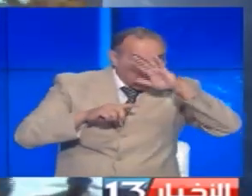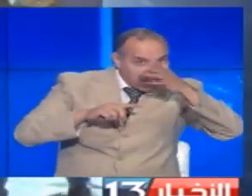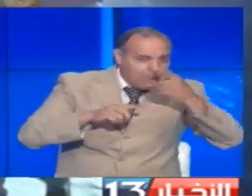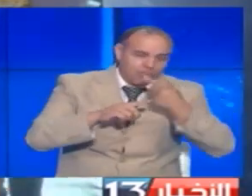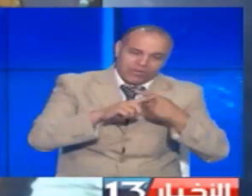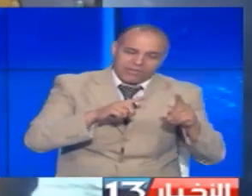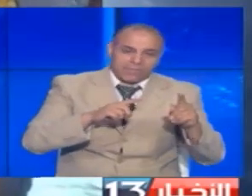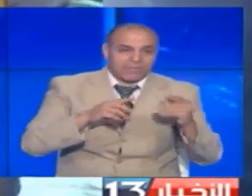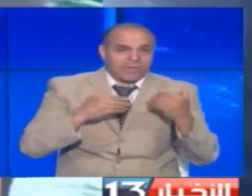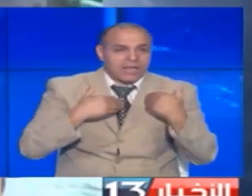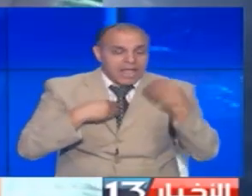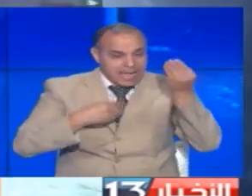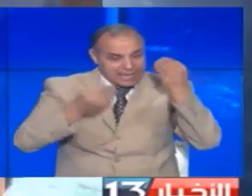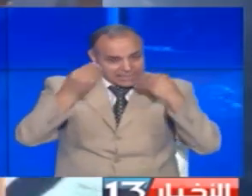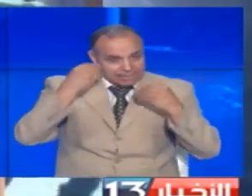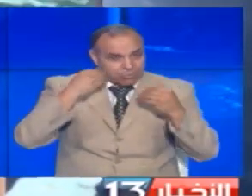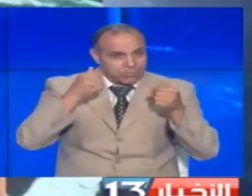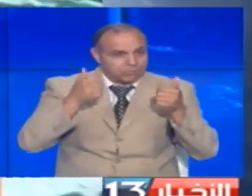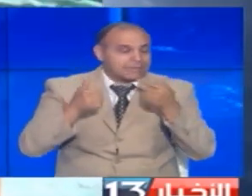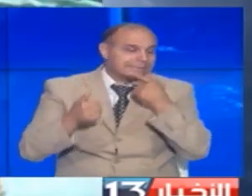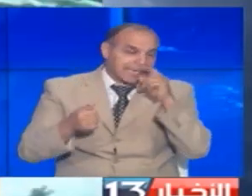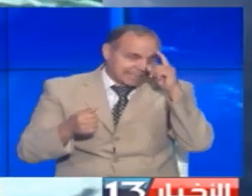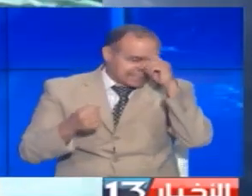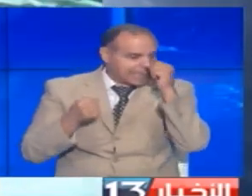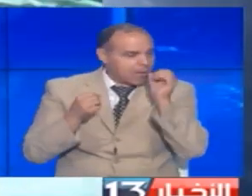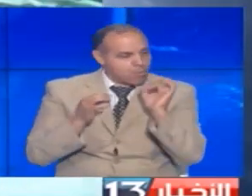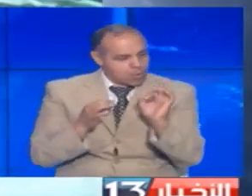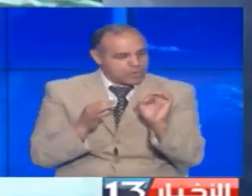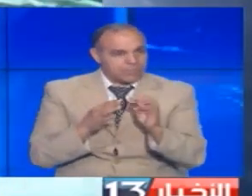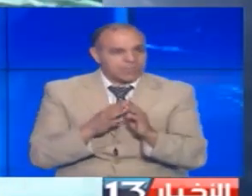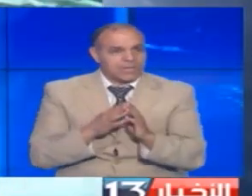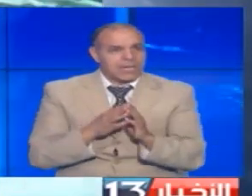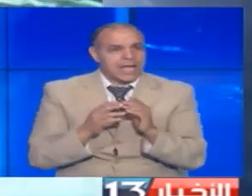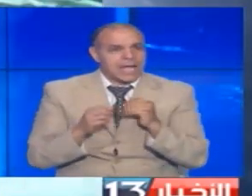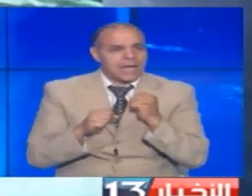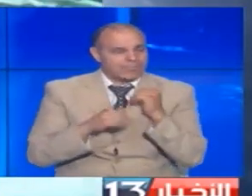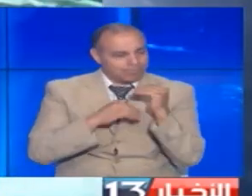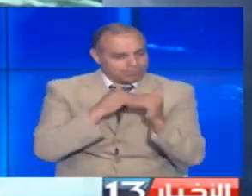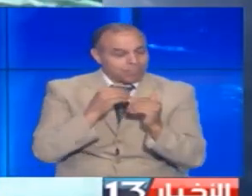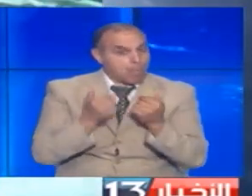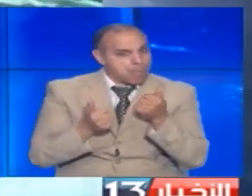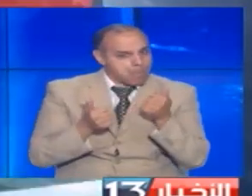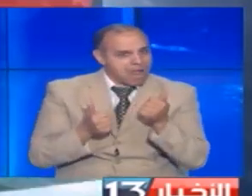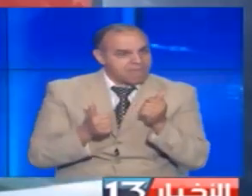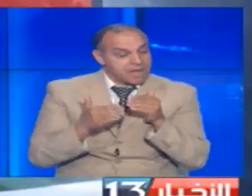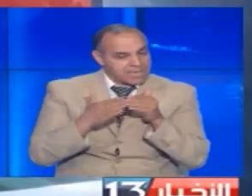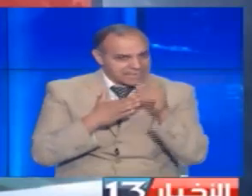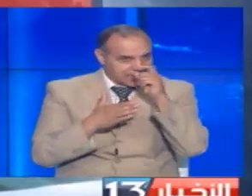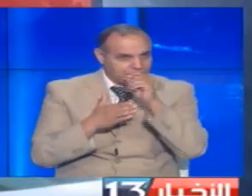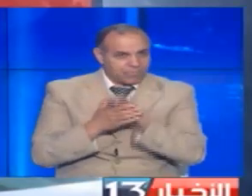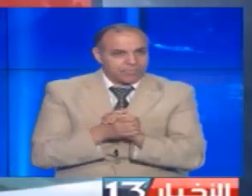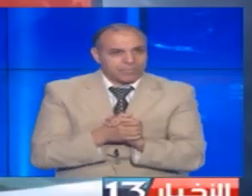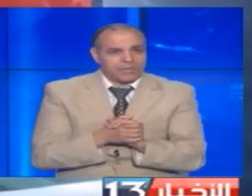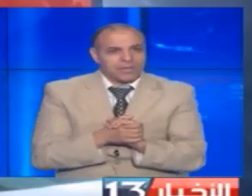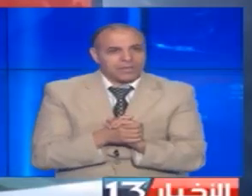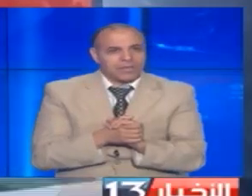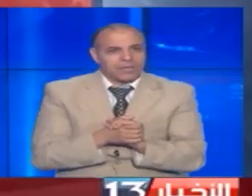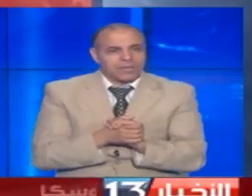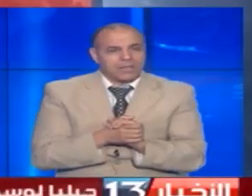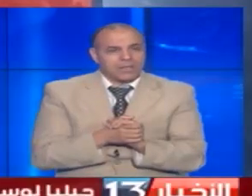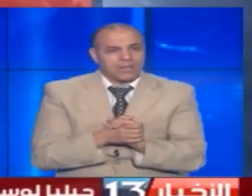فهي تجربه شويه مش سهله اه بس بنفس الوقت ممتعه وفيها تحب ان برويز